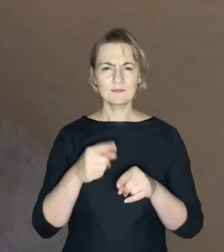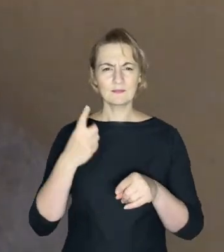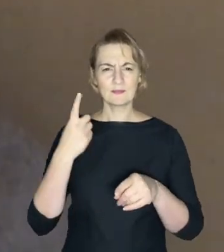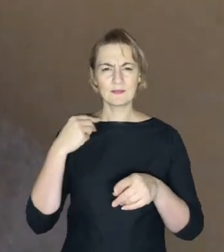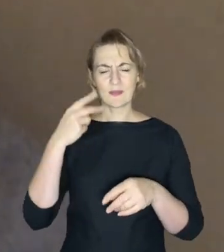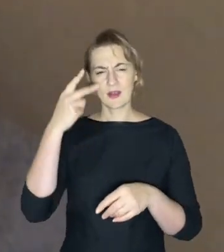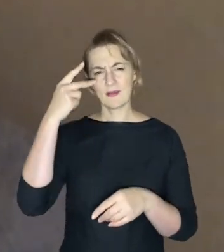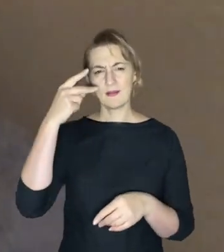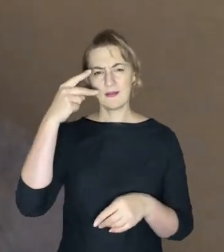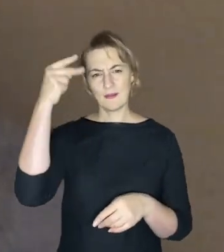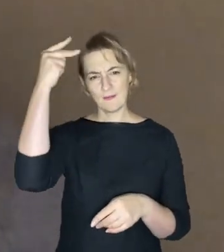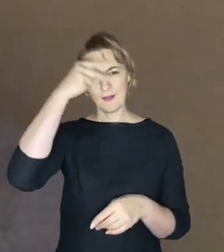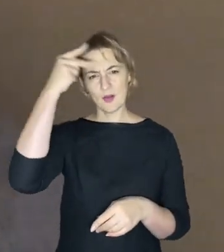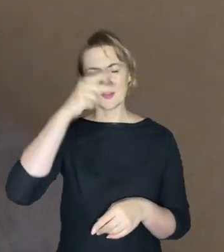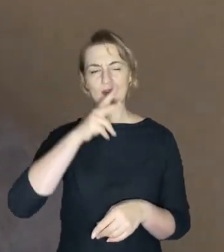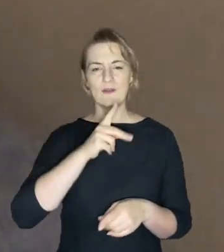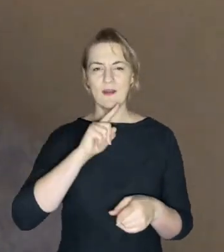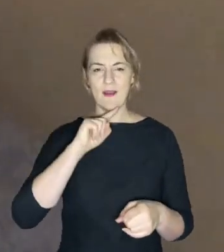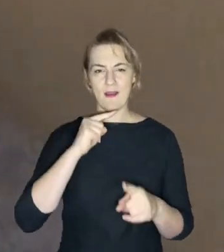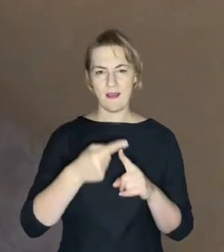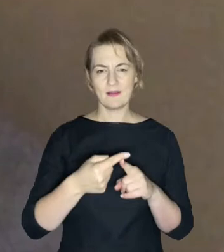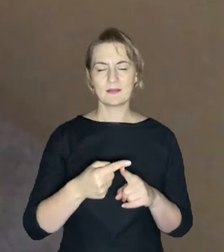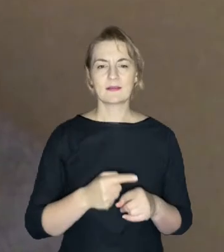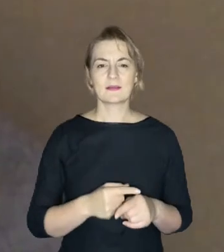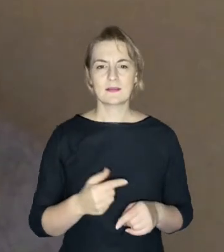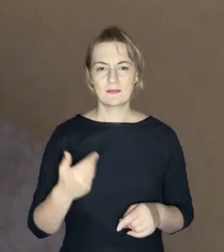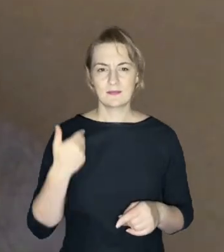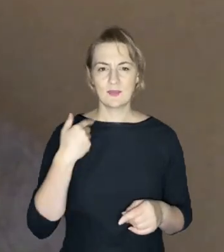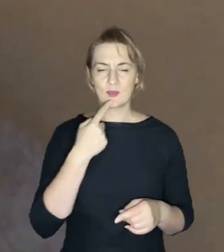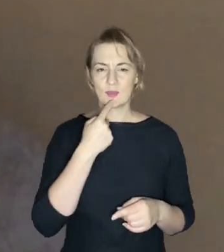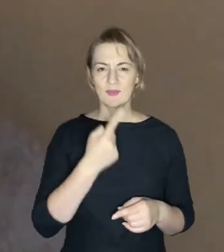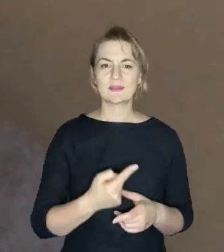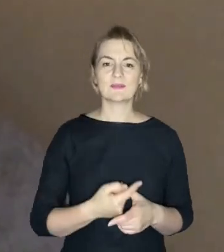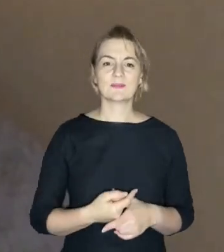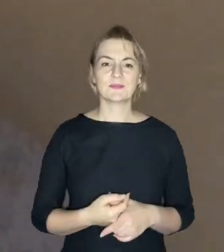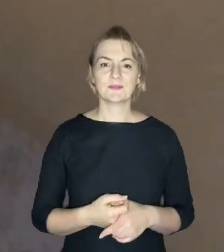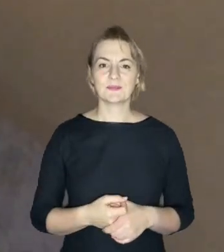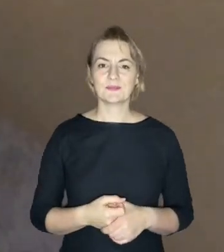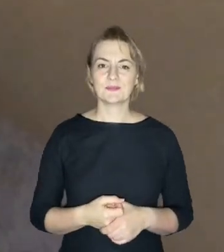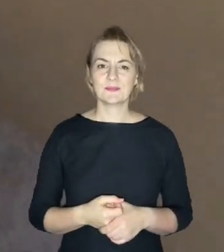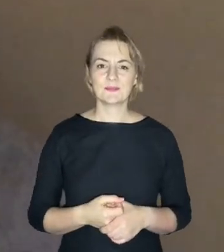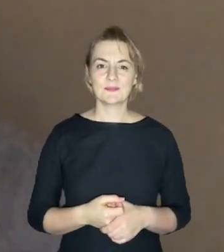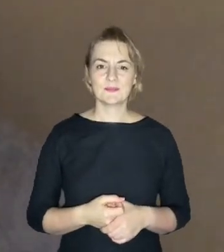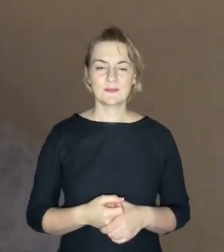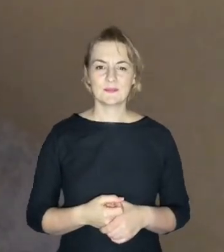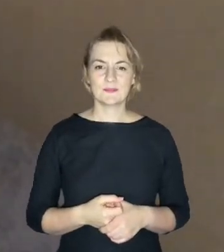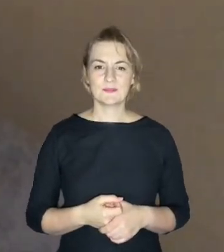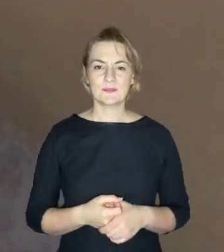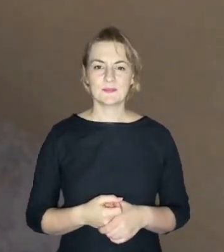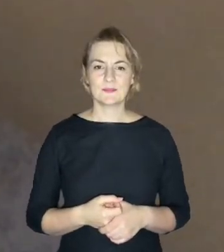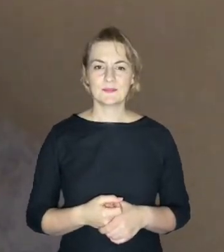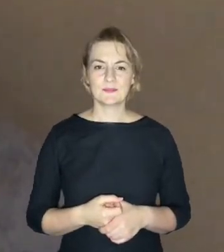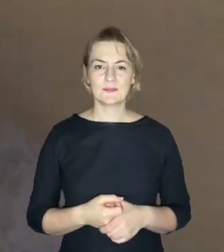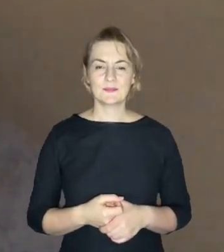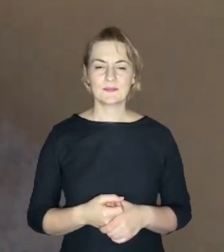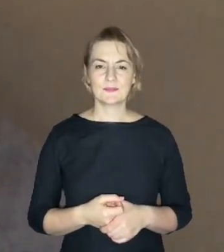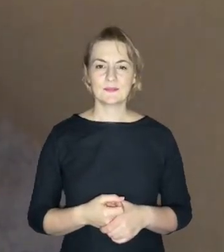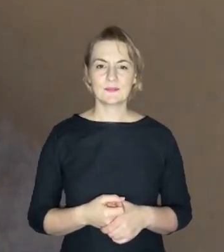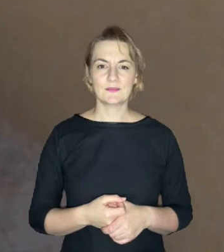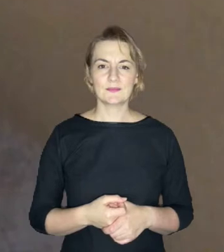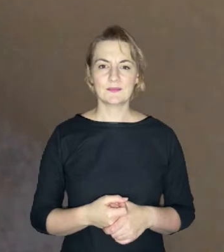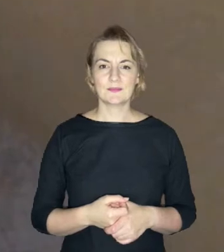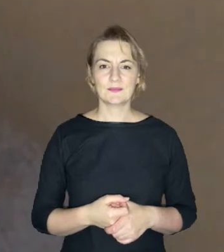filozofów powiedział, ale niestety nie pamiętam kto. I to jest